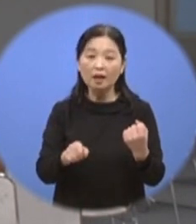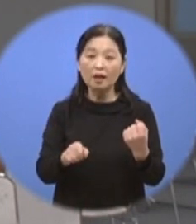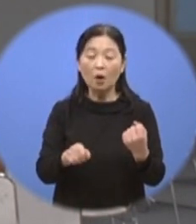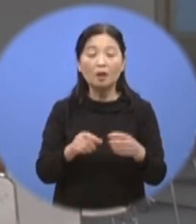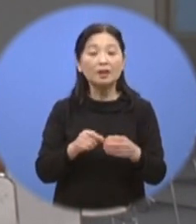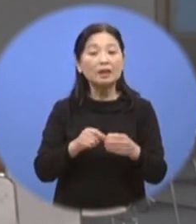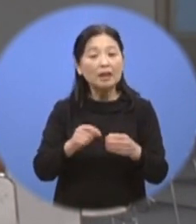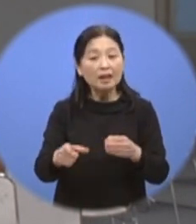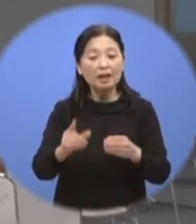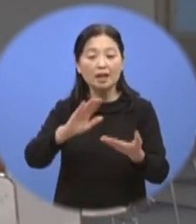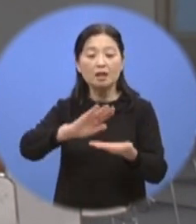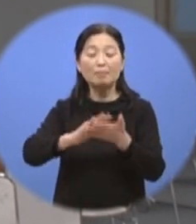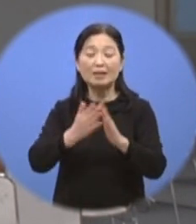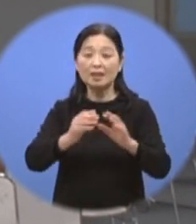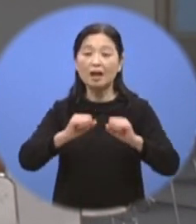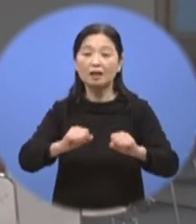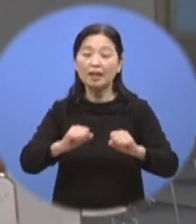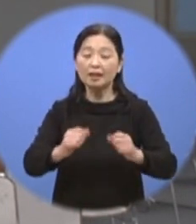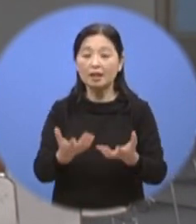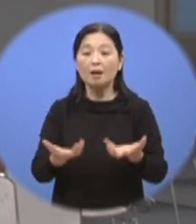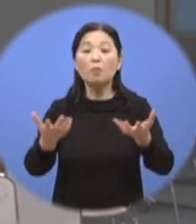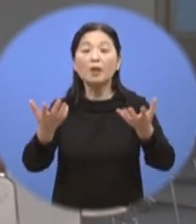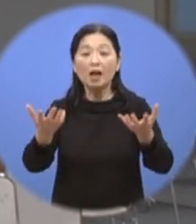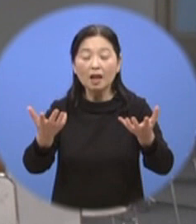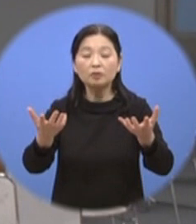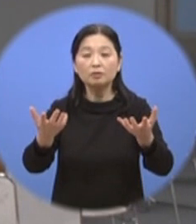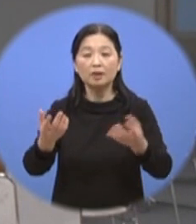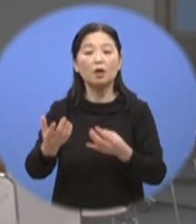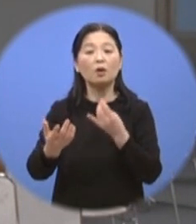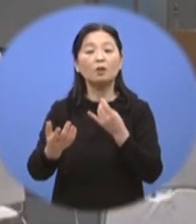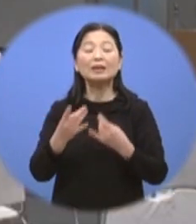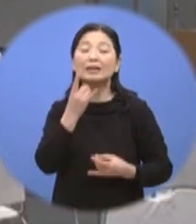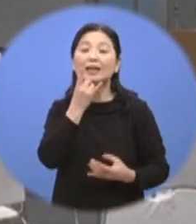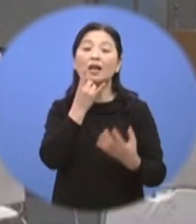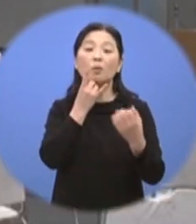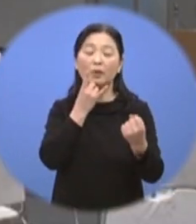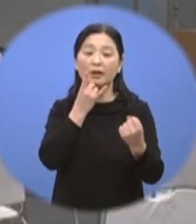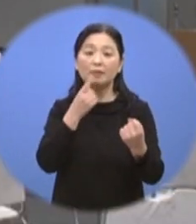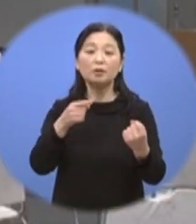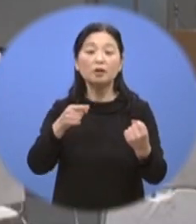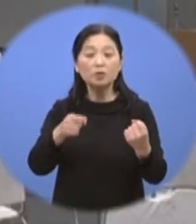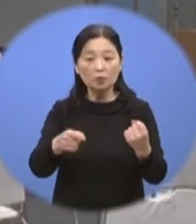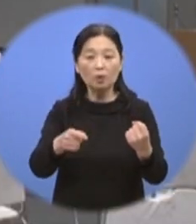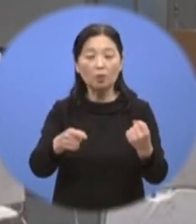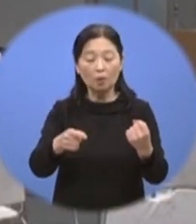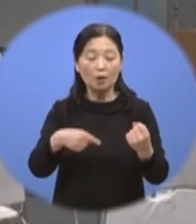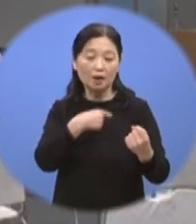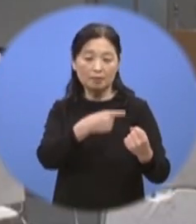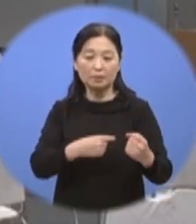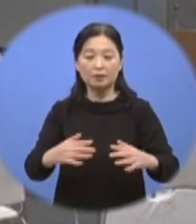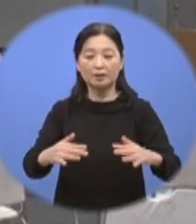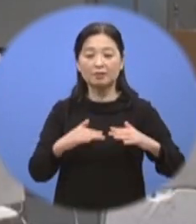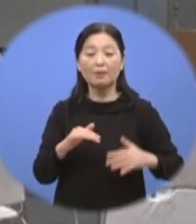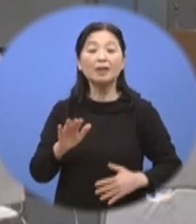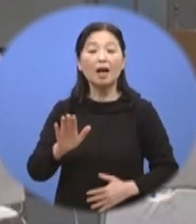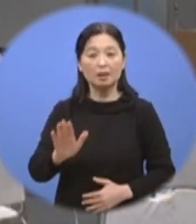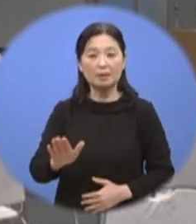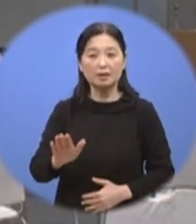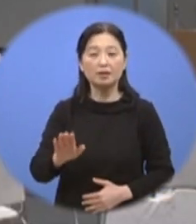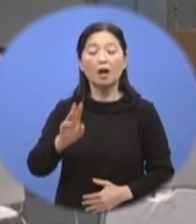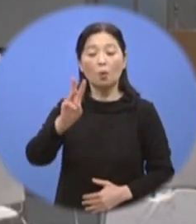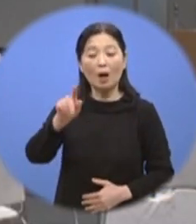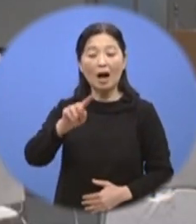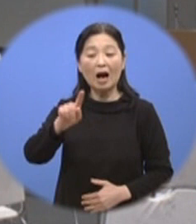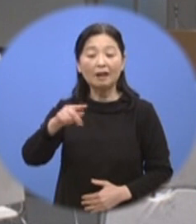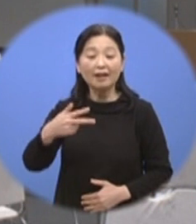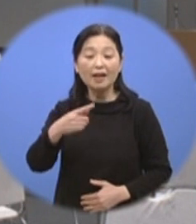少し元気になるんじゃないかと期待を持っていらっしゃるその熱意を非常に感じています。元和歌山のこのワーケーションの取り組みというのは、まあ、どこを打っても